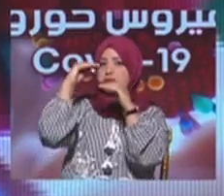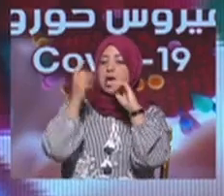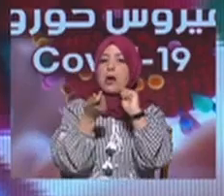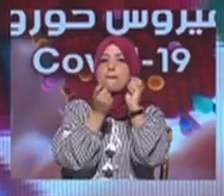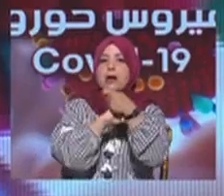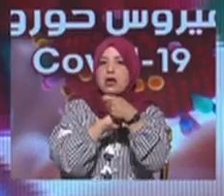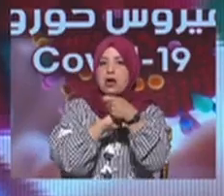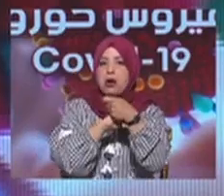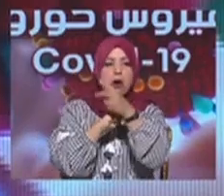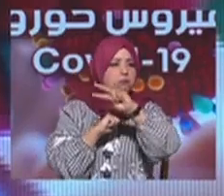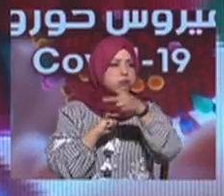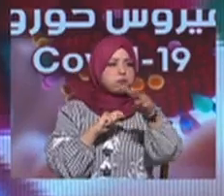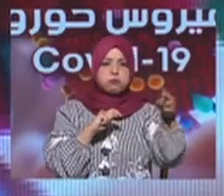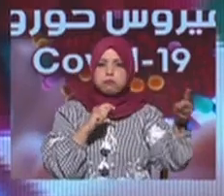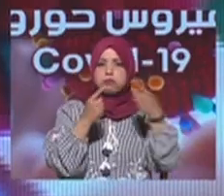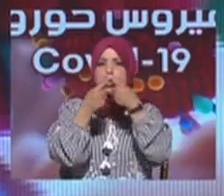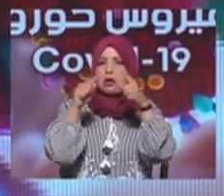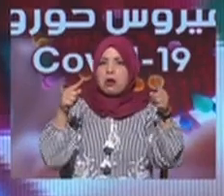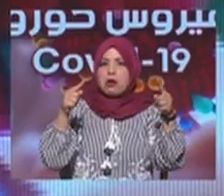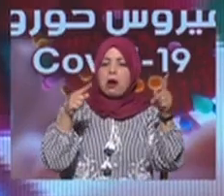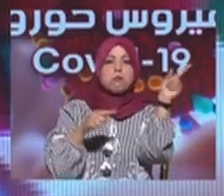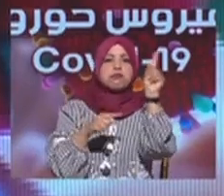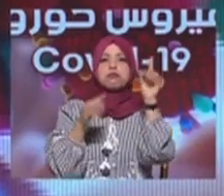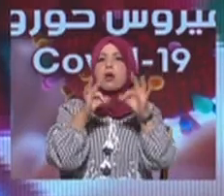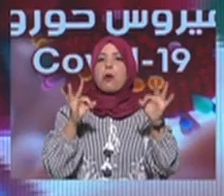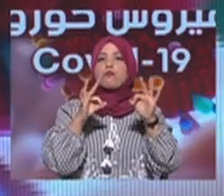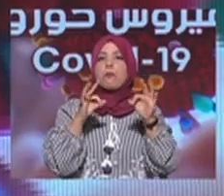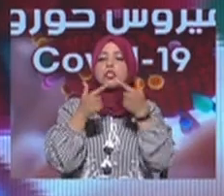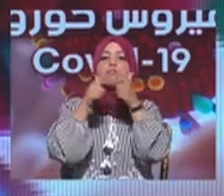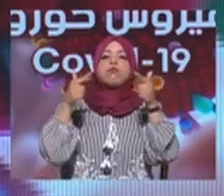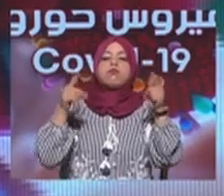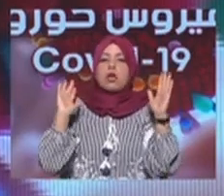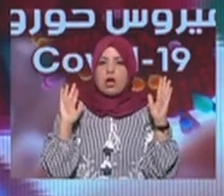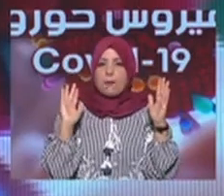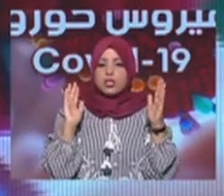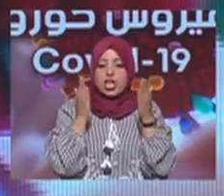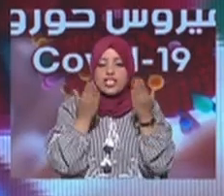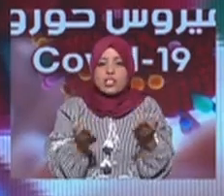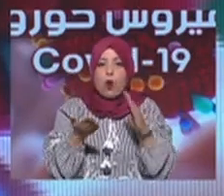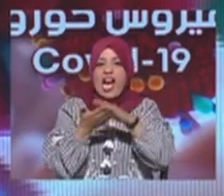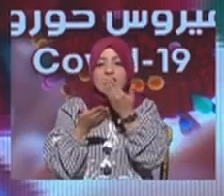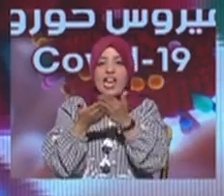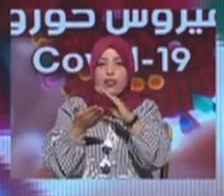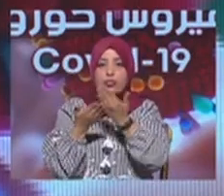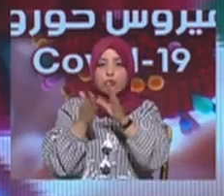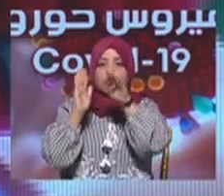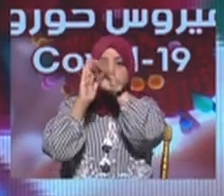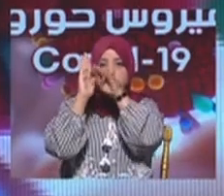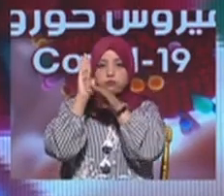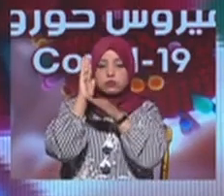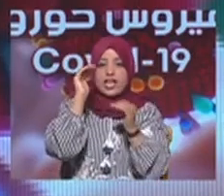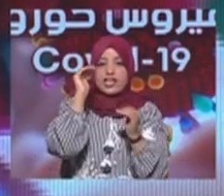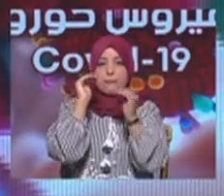تغيرات أما ما نجموش نأكدوا التغيرات هذيا إلا ما نعملوا إيشونتيوناج كبير، وهذاك إن شاء الله اللي